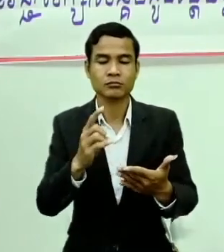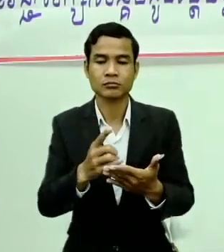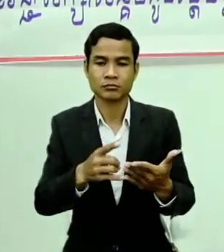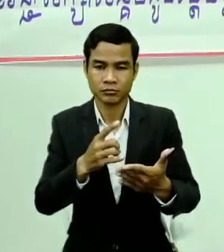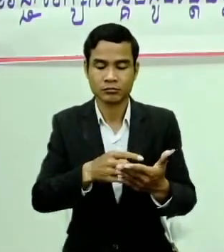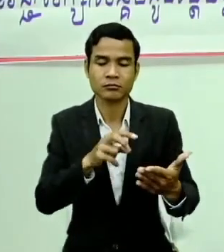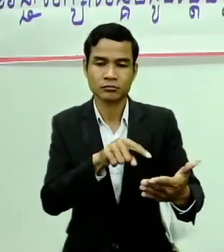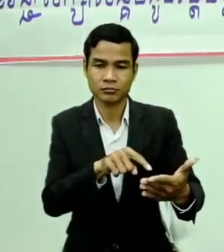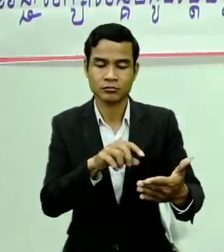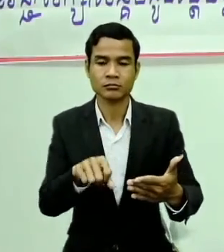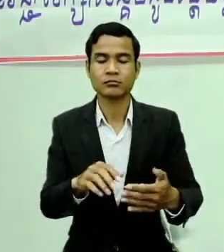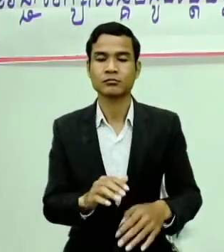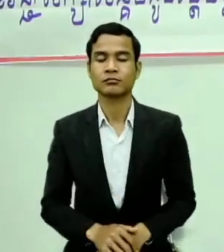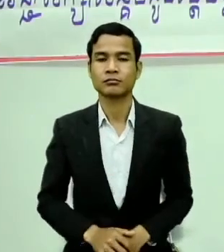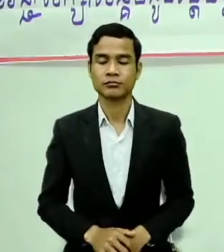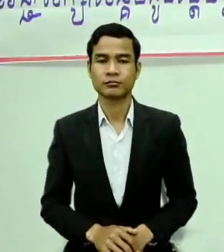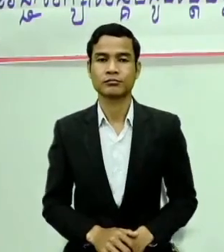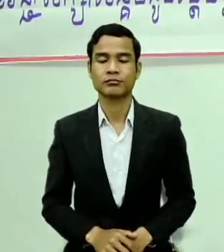cung bỏ dưỡng hài.